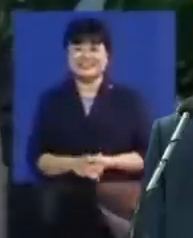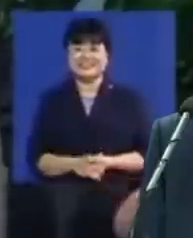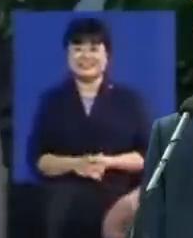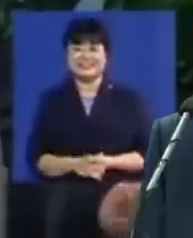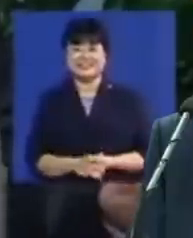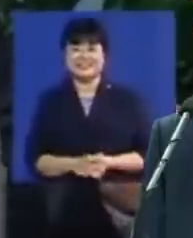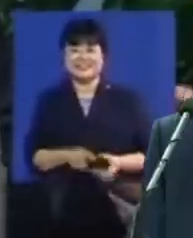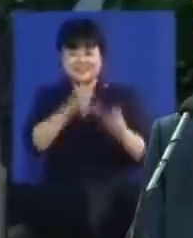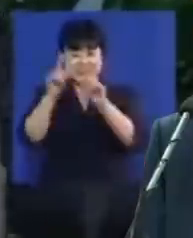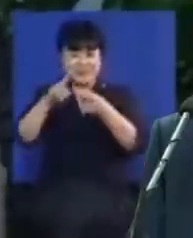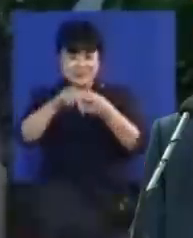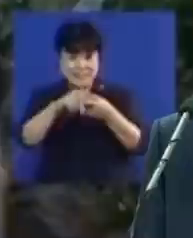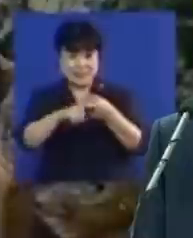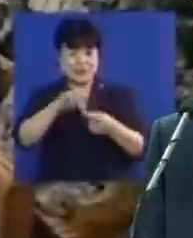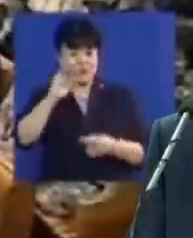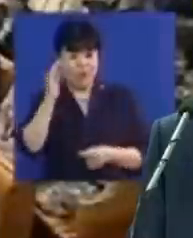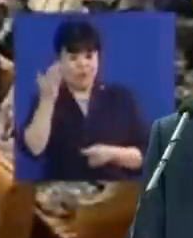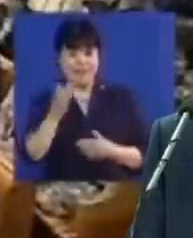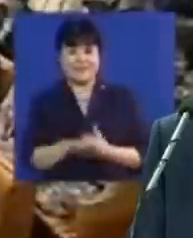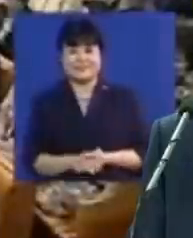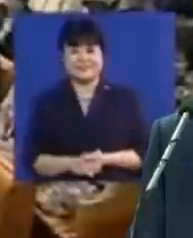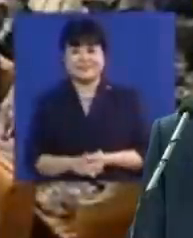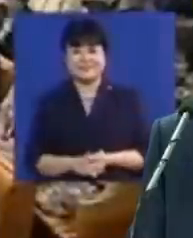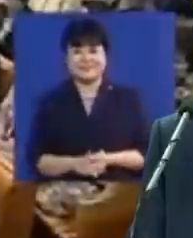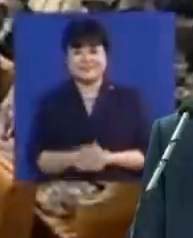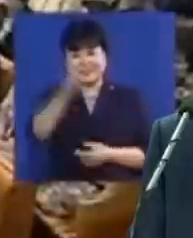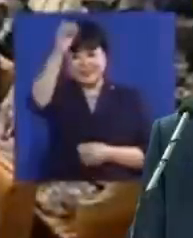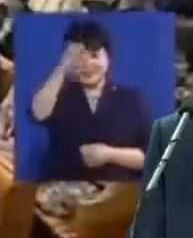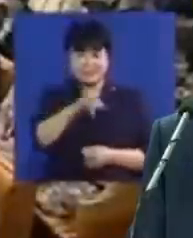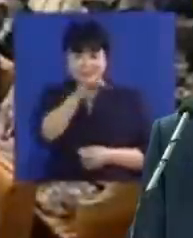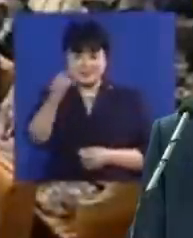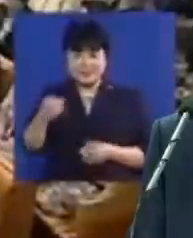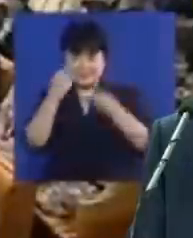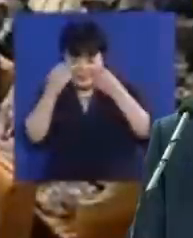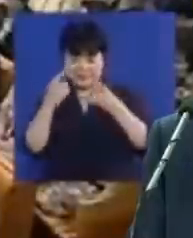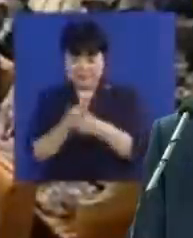그렇게 살면 살게 돼요. 왜? 진짜가 새 것이니까.